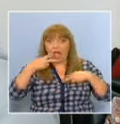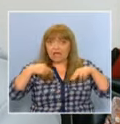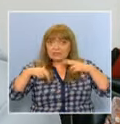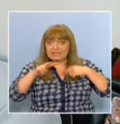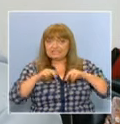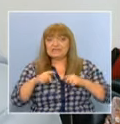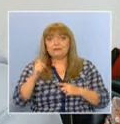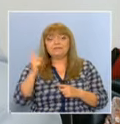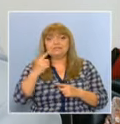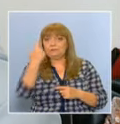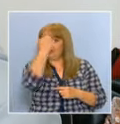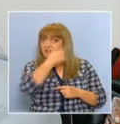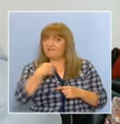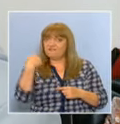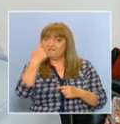анализираме самите визии,